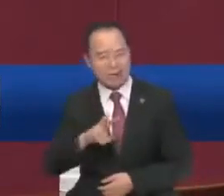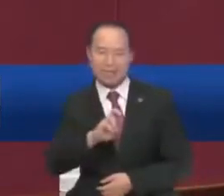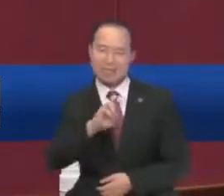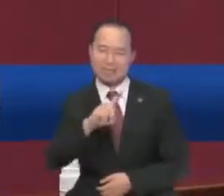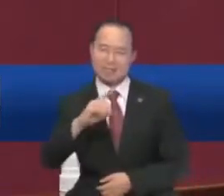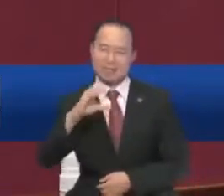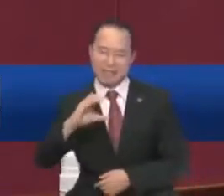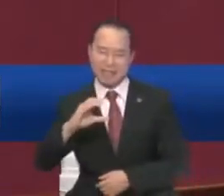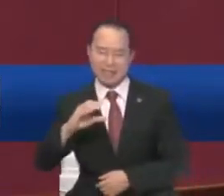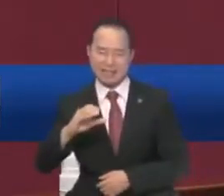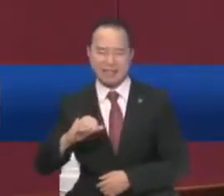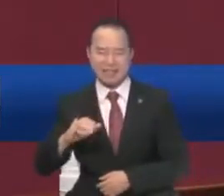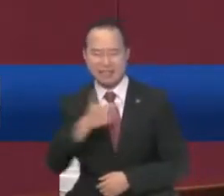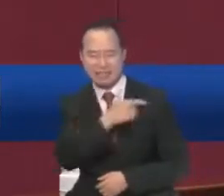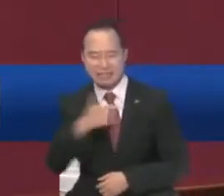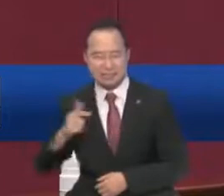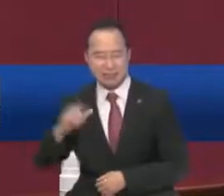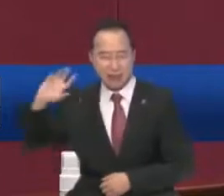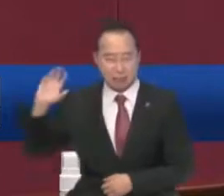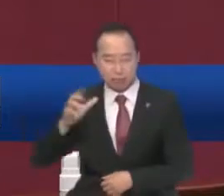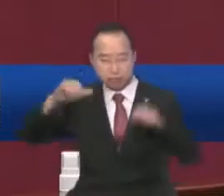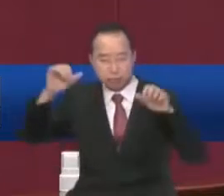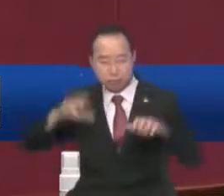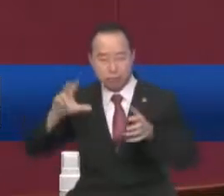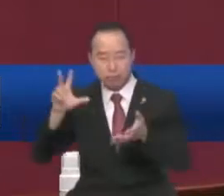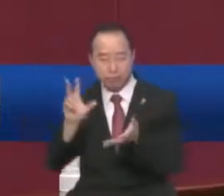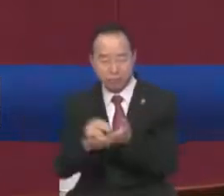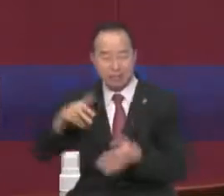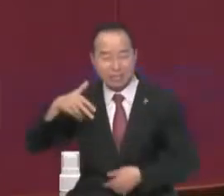시대로 명명하지 않을까 감히 생각해 봅니다.